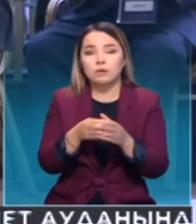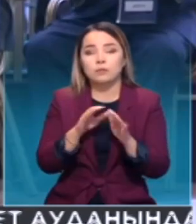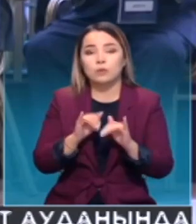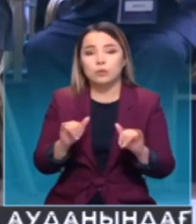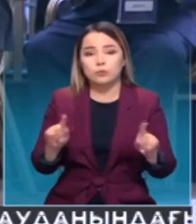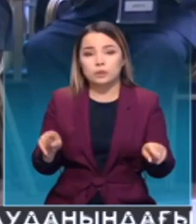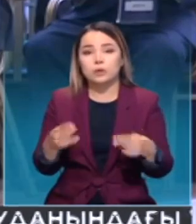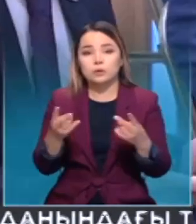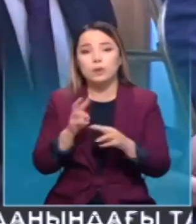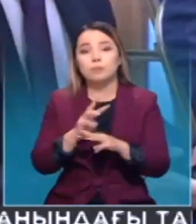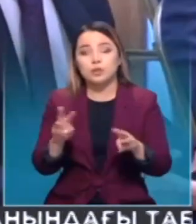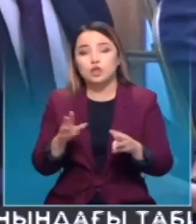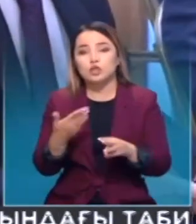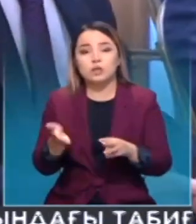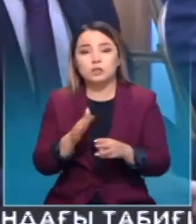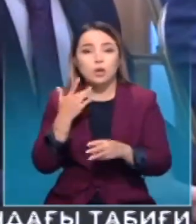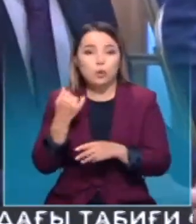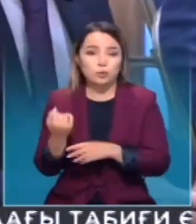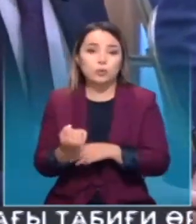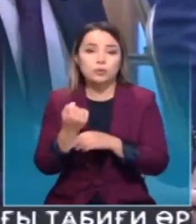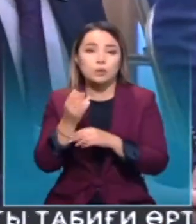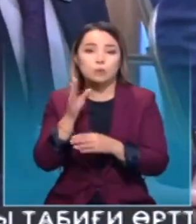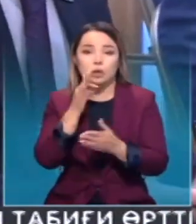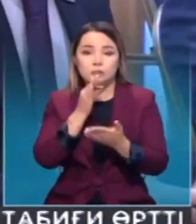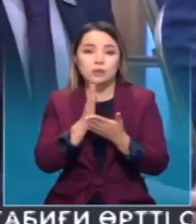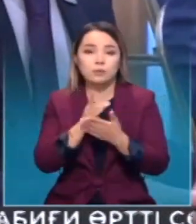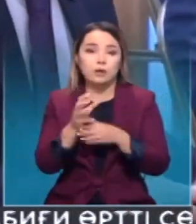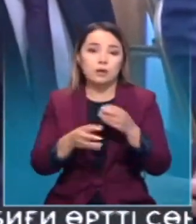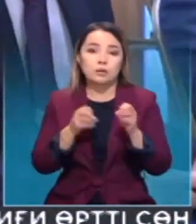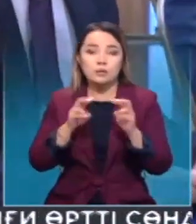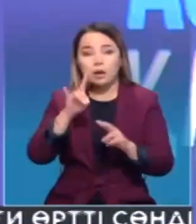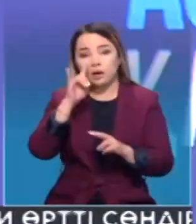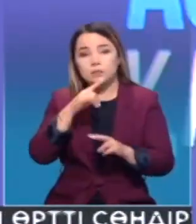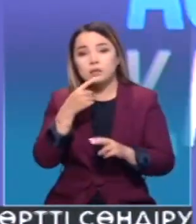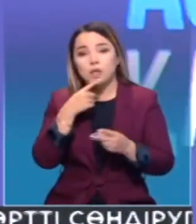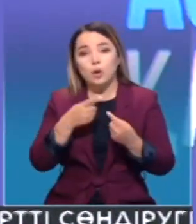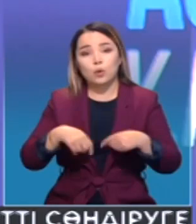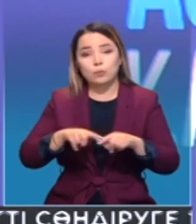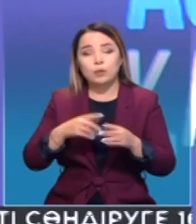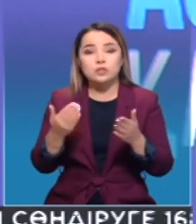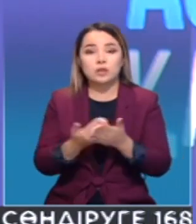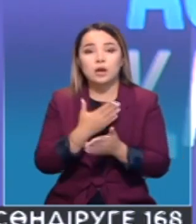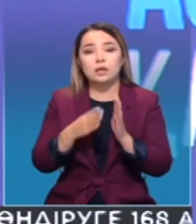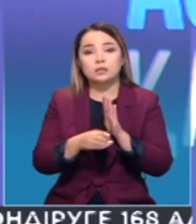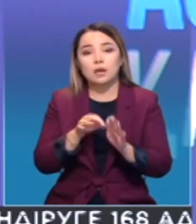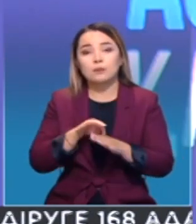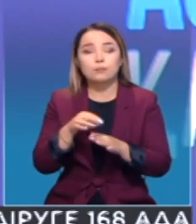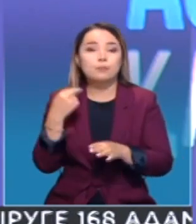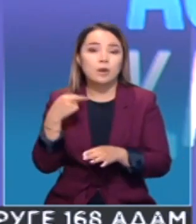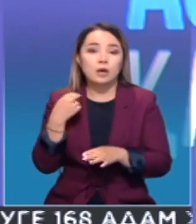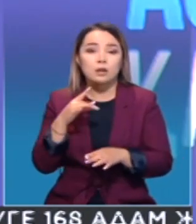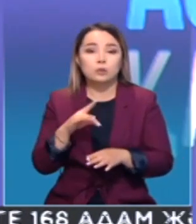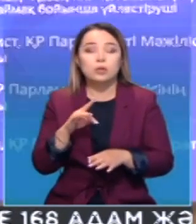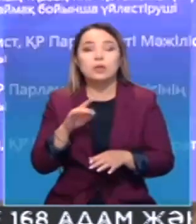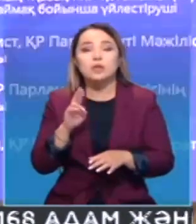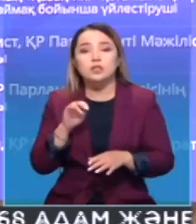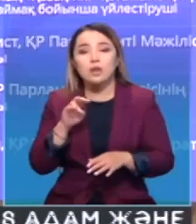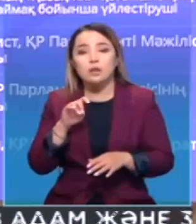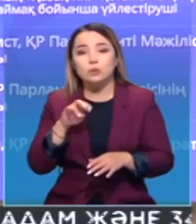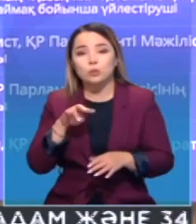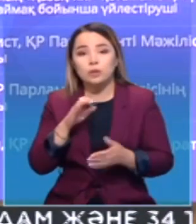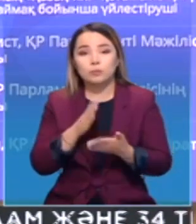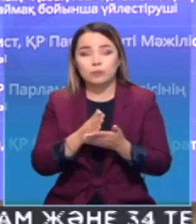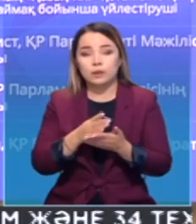да бар. Министр оған жан-жақты қолдау көрсетілетінін айтты. Халықаралық қазақ тілі қоғамына жаңа сайланған президент Рауан Кенжеханұлының